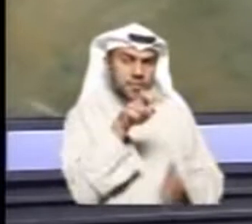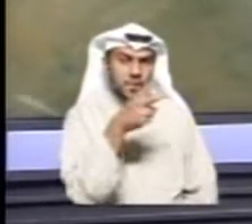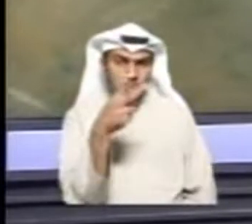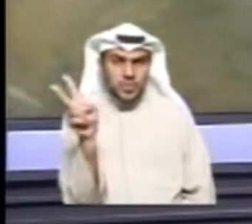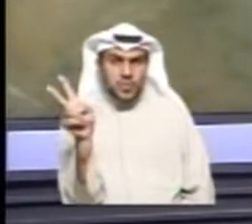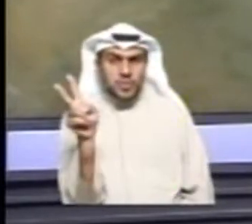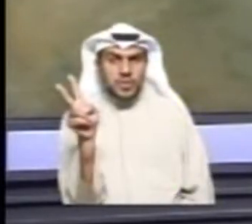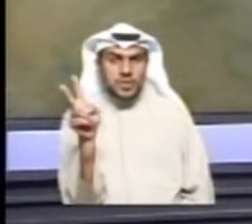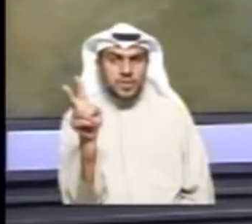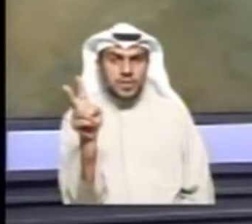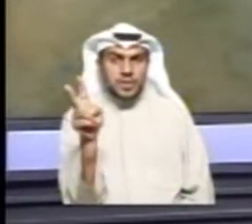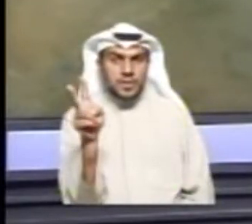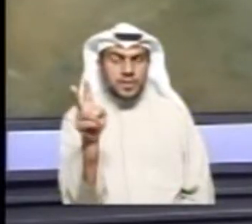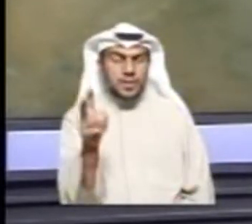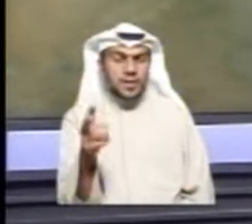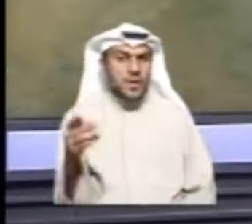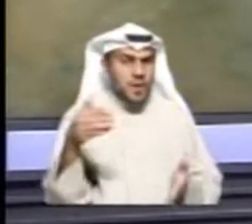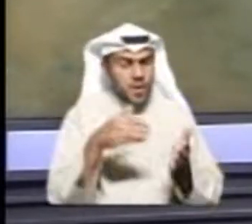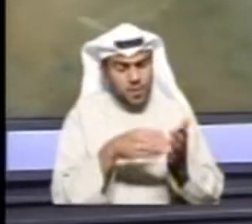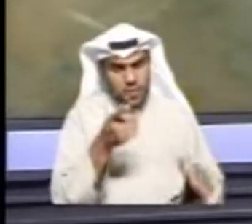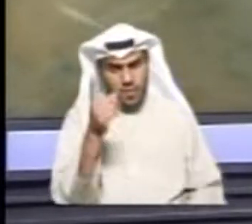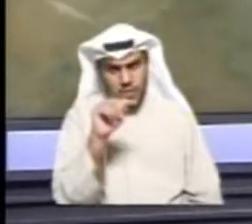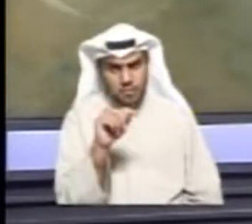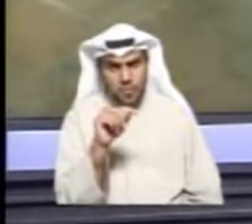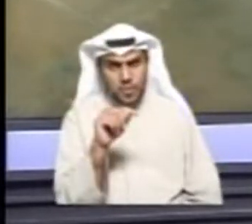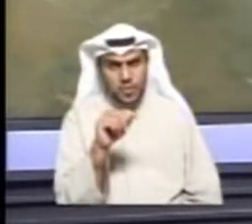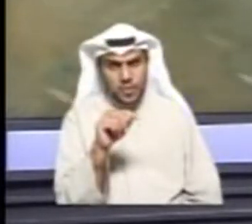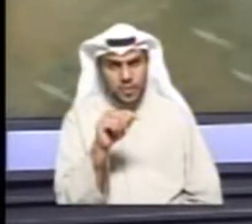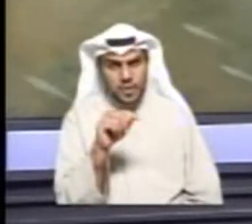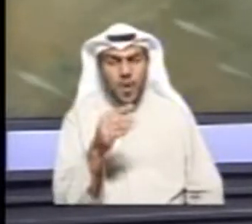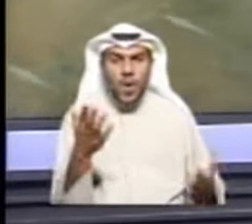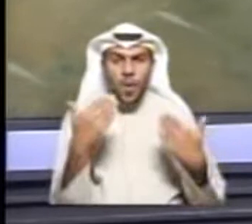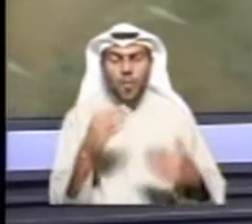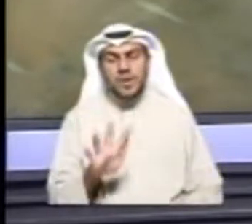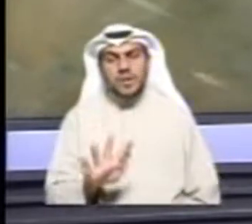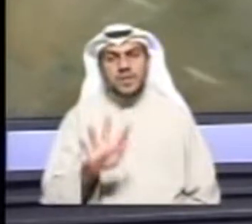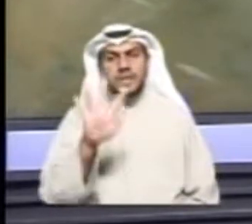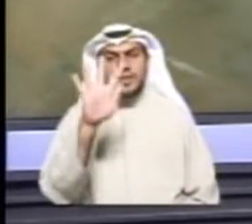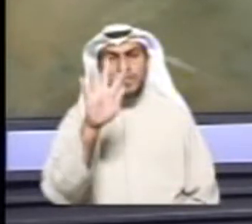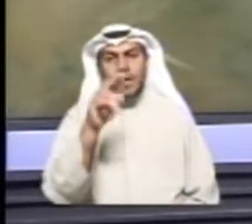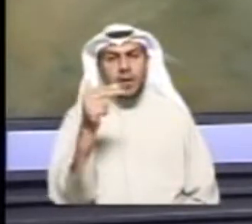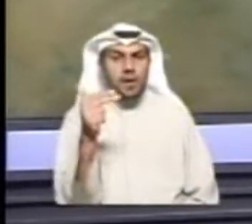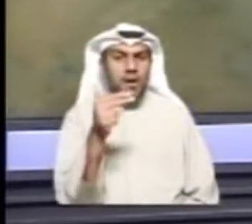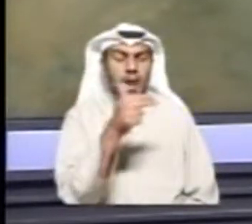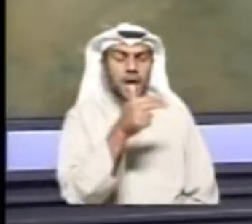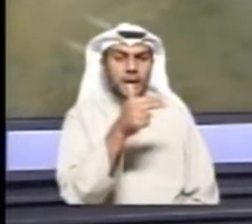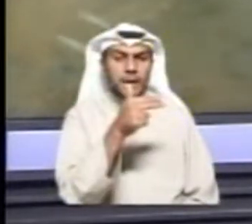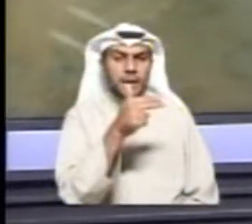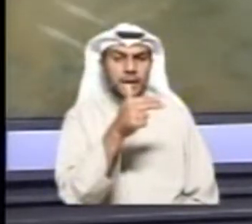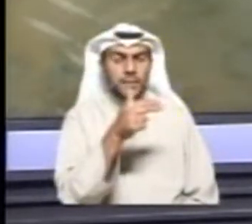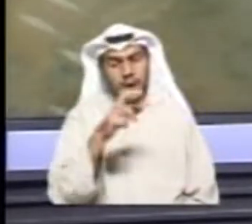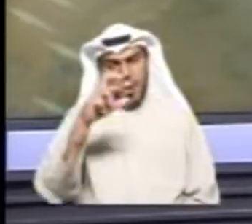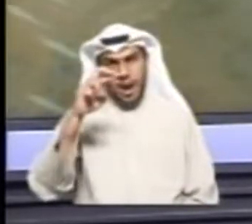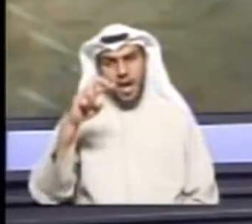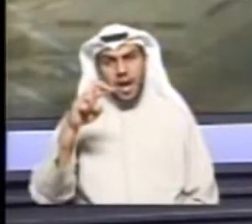الساعة، لكن أيضا مع نهاية يوم الغد راح تبدي تتحول تدريجيا الرياح إلى رياح شمالية غربية راح تكون ملحوظة أكثر في يوم